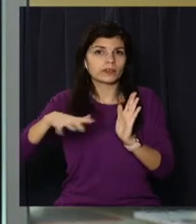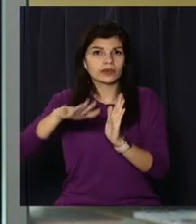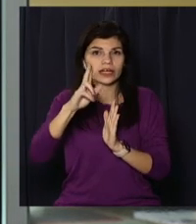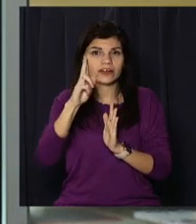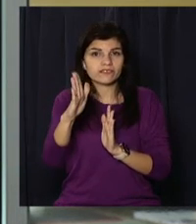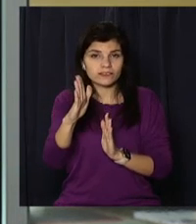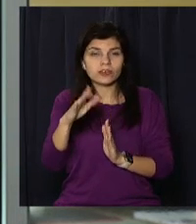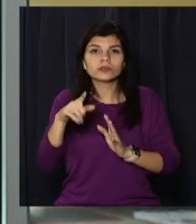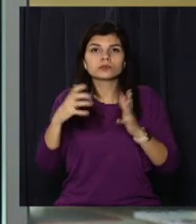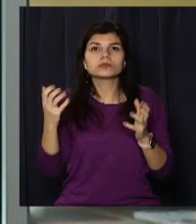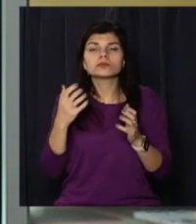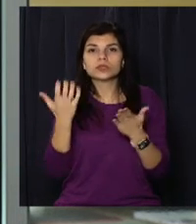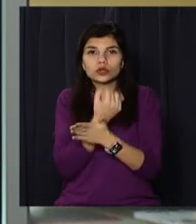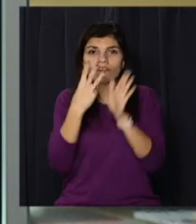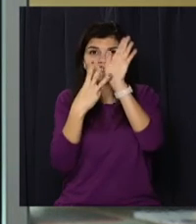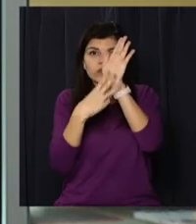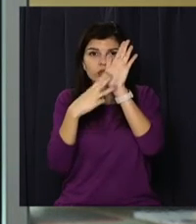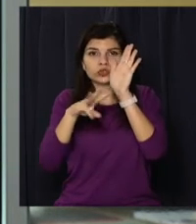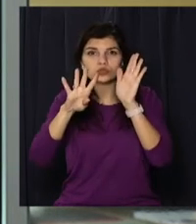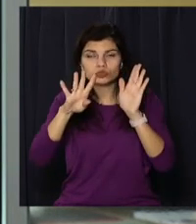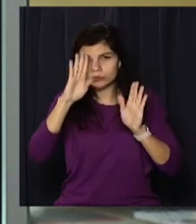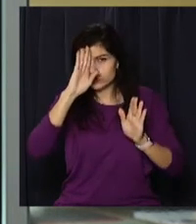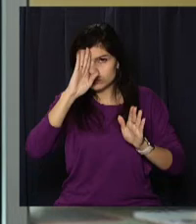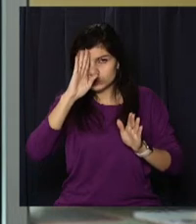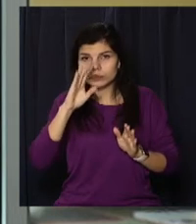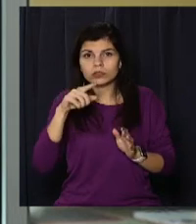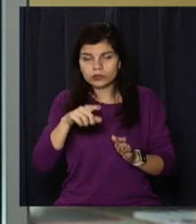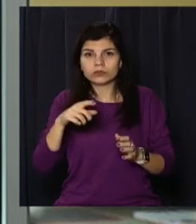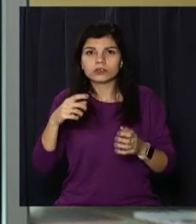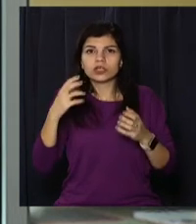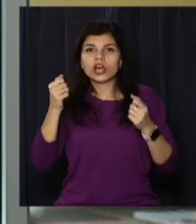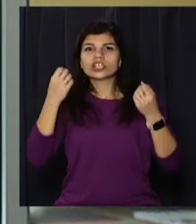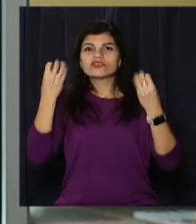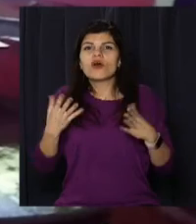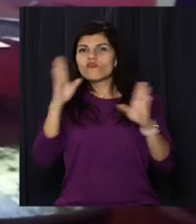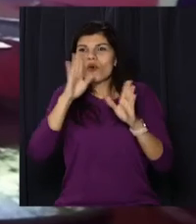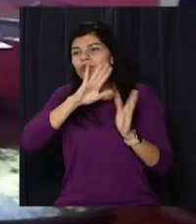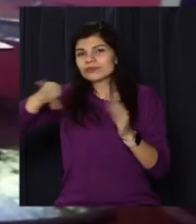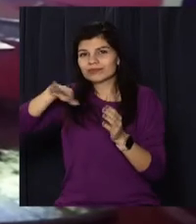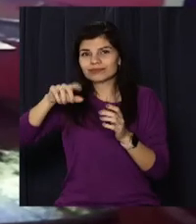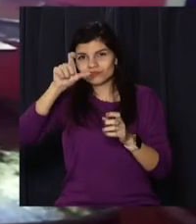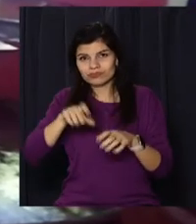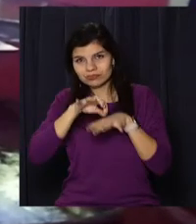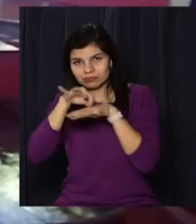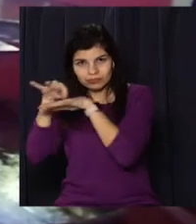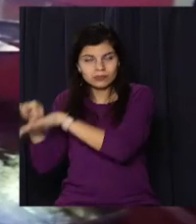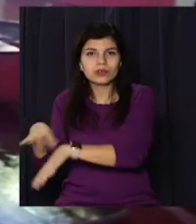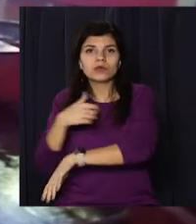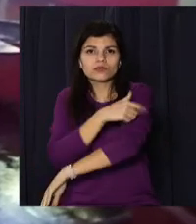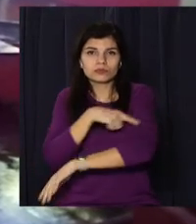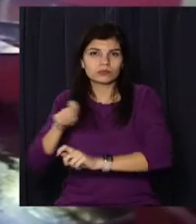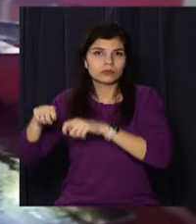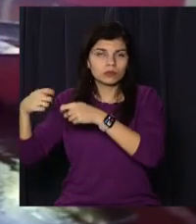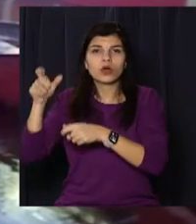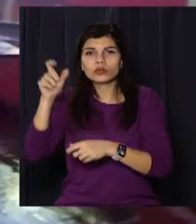Там рятувальники знайшли 84-річного чоловіка. Його винесли на свіже повітря та передали медикам. Попередньо в